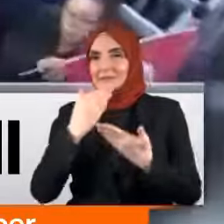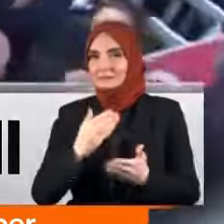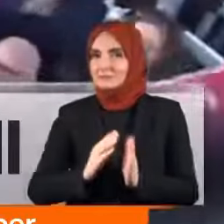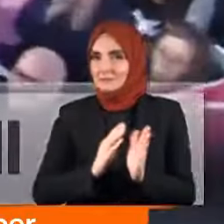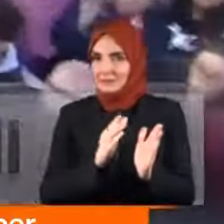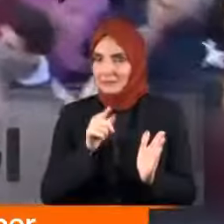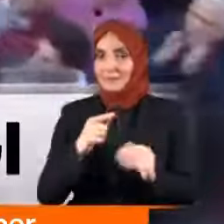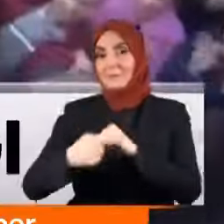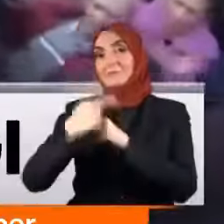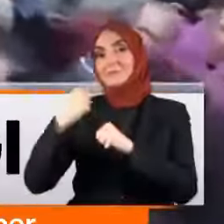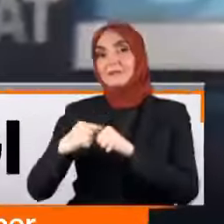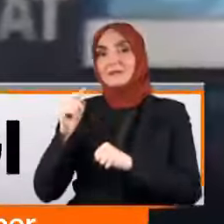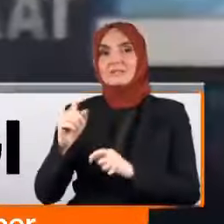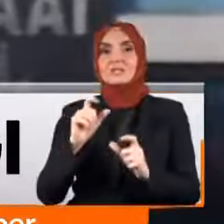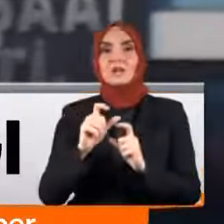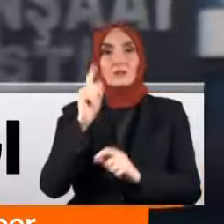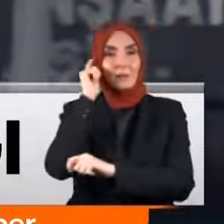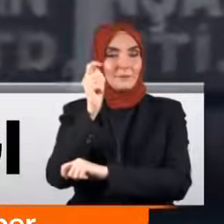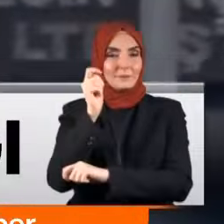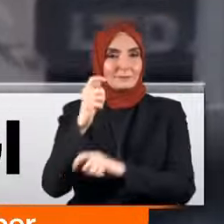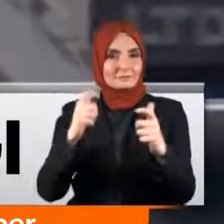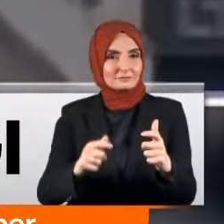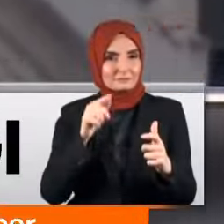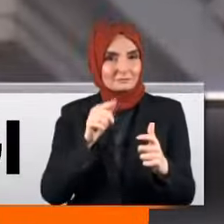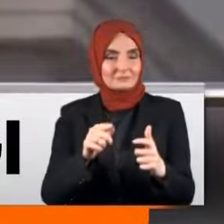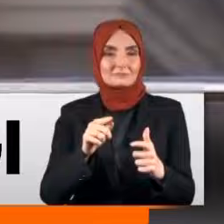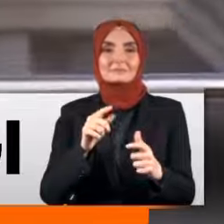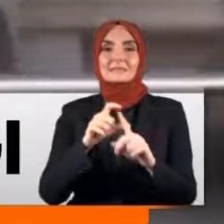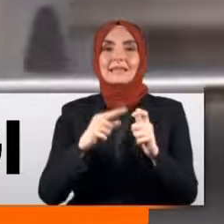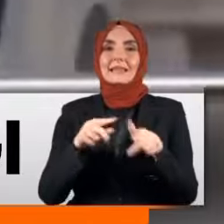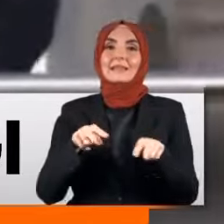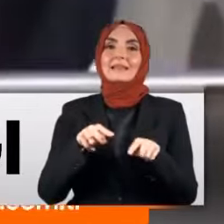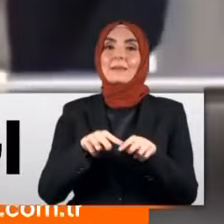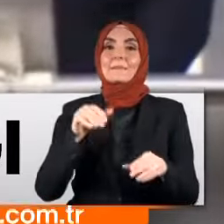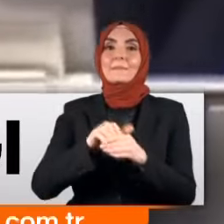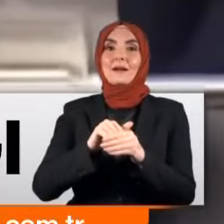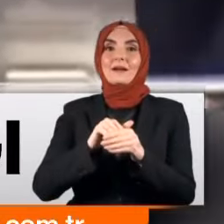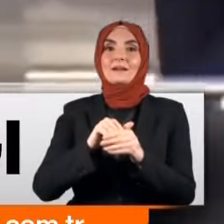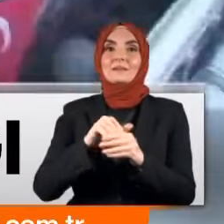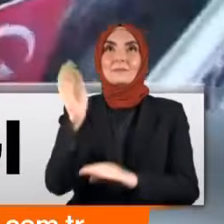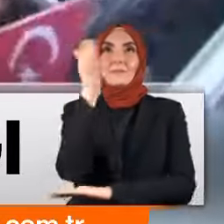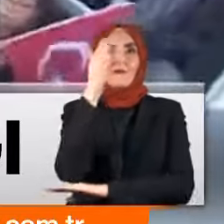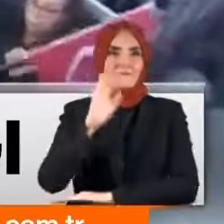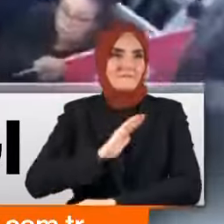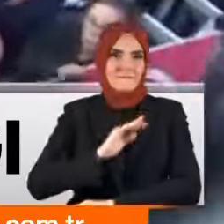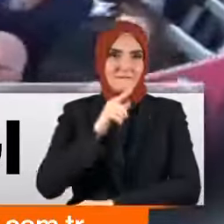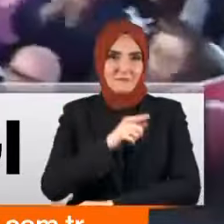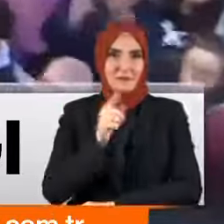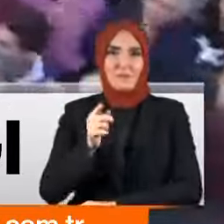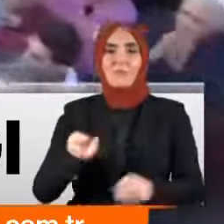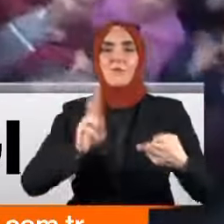DEM Parti bayrağı dikkat çekmişti. CHP'liler o görüntülerin montaj olduğunu savunsa da mitingin görüntüleri